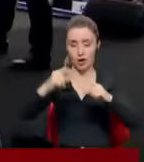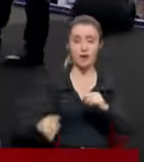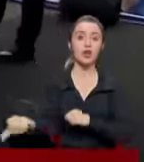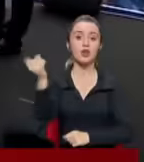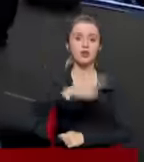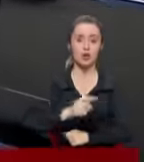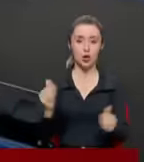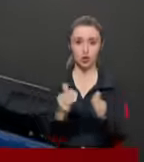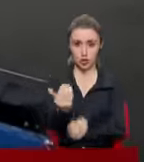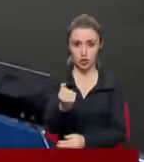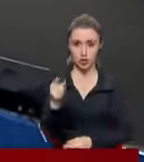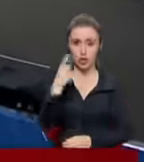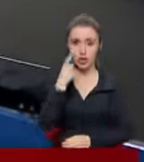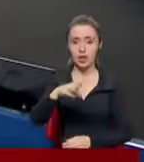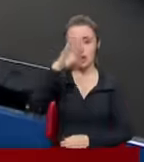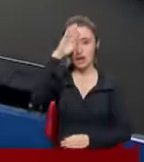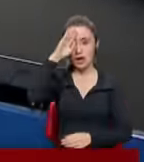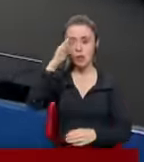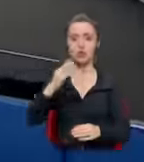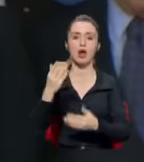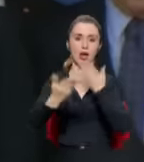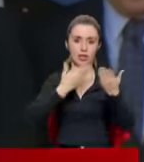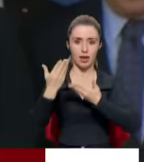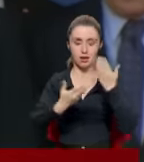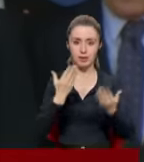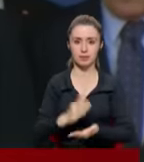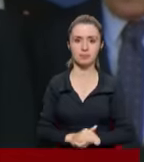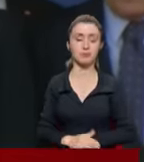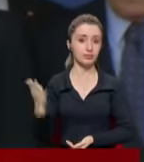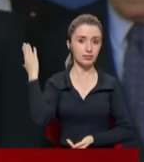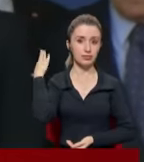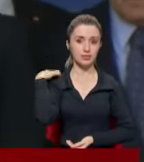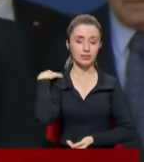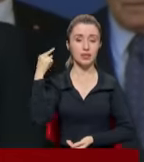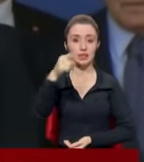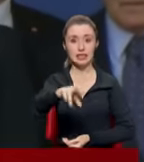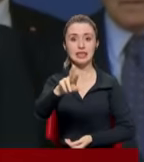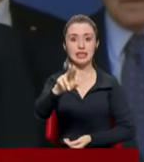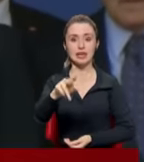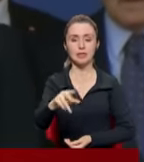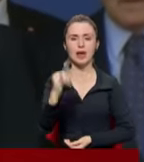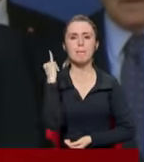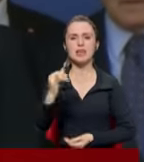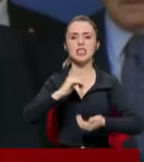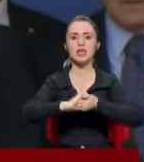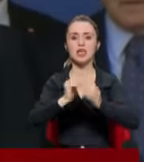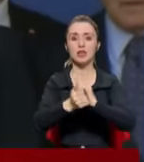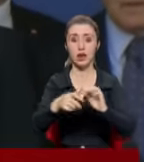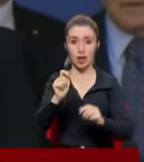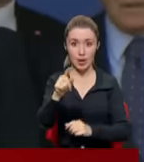ardından Küçükçekmece İstanbul hitap etti sırtınızı sizin gibi kirli ittifaklara